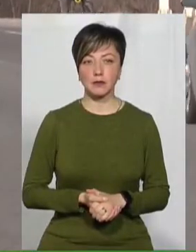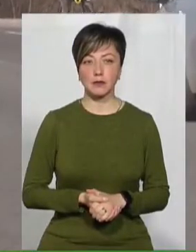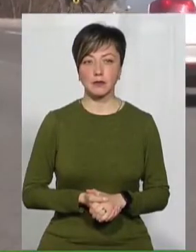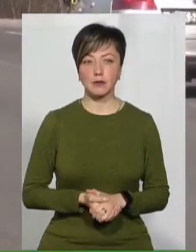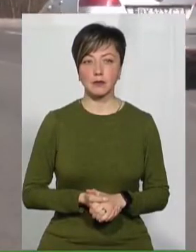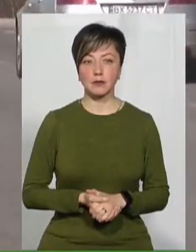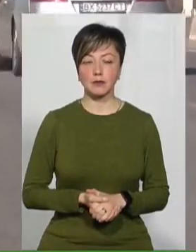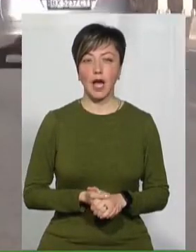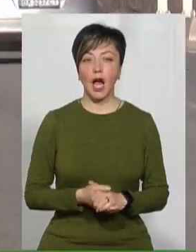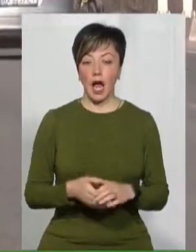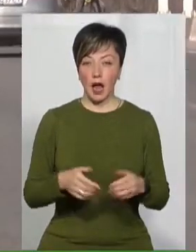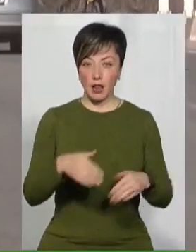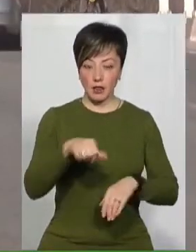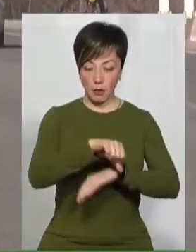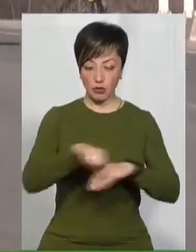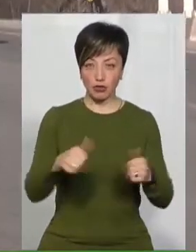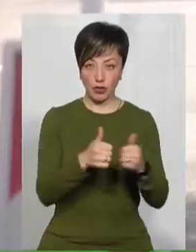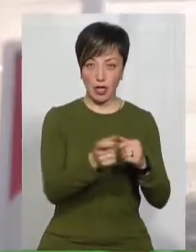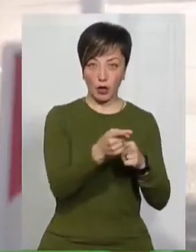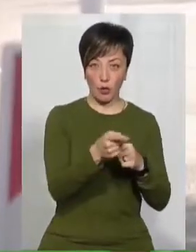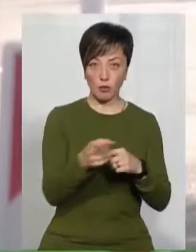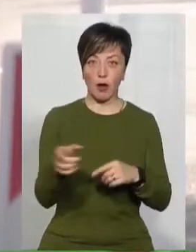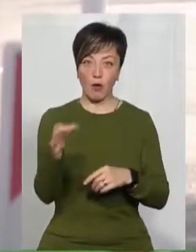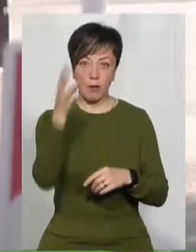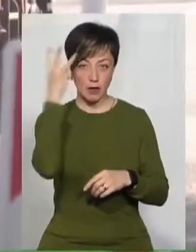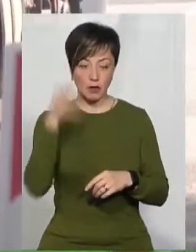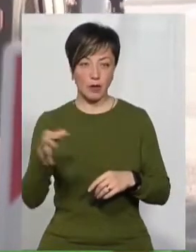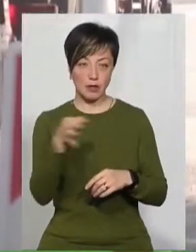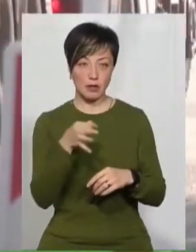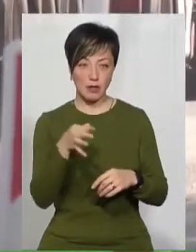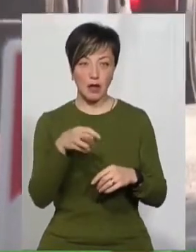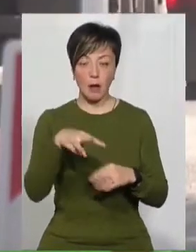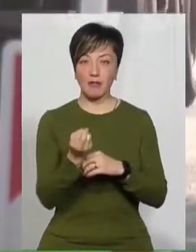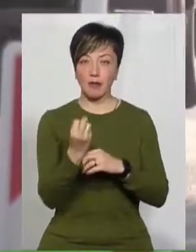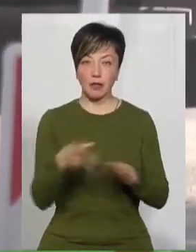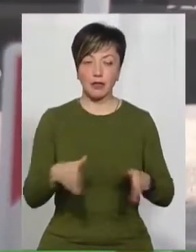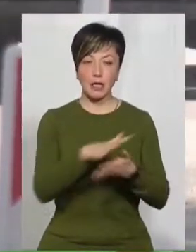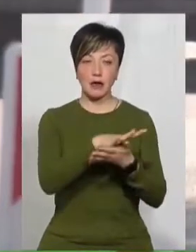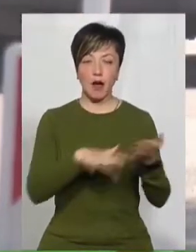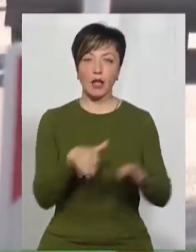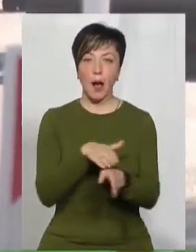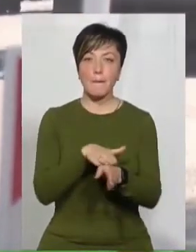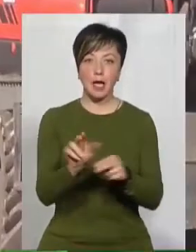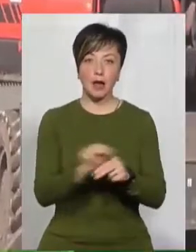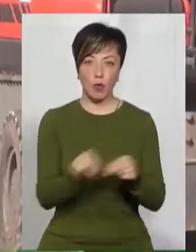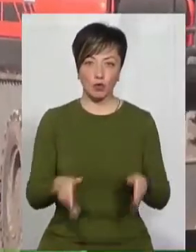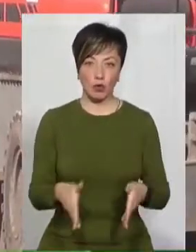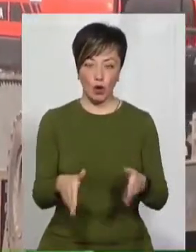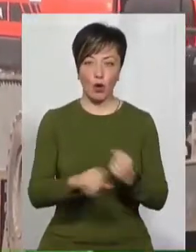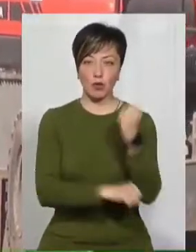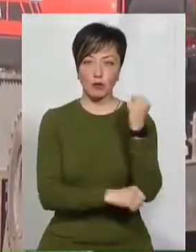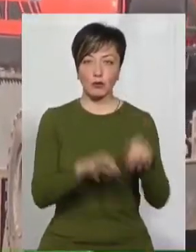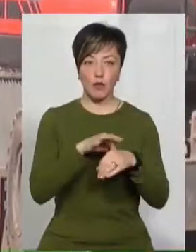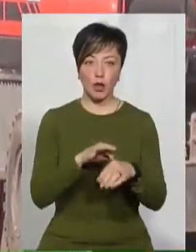На біжі Тернопільської та Хмельницької областей на трасі М-12 Стрий Тернопіль-Кропивницький-Знам'янка триває капітальний ремонт автошляху. Робітники